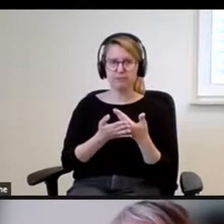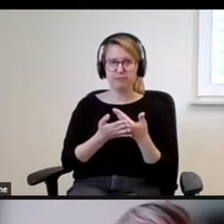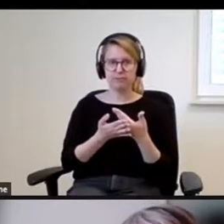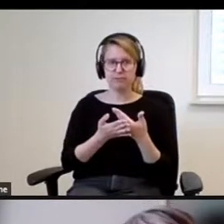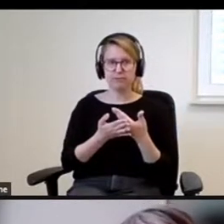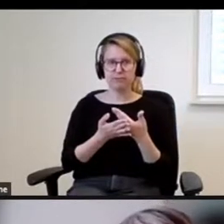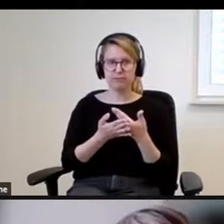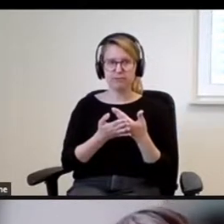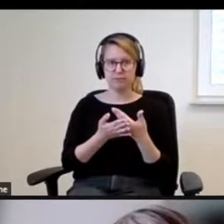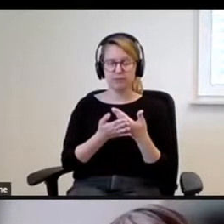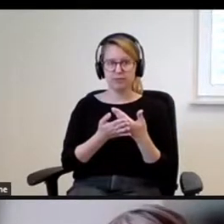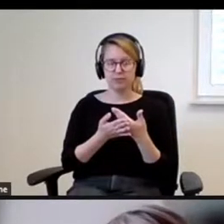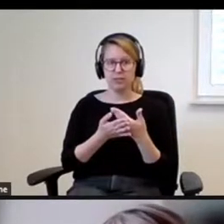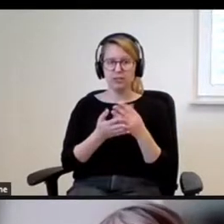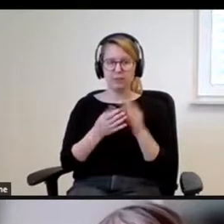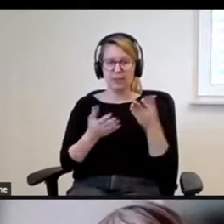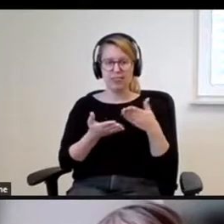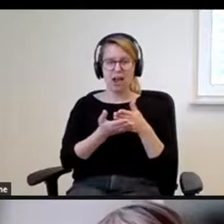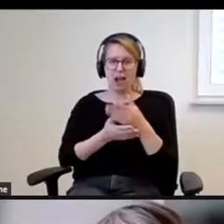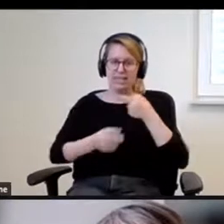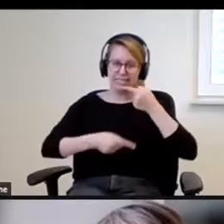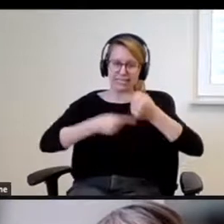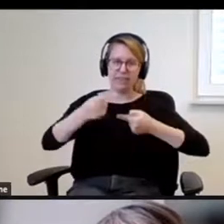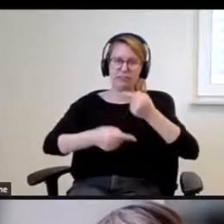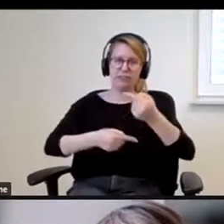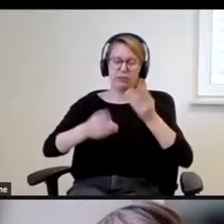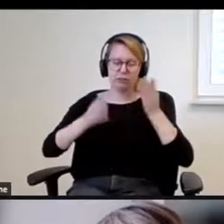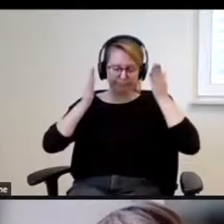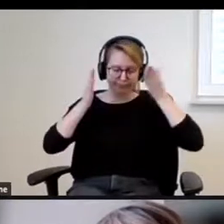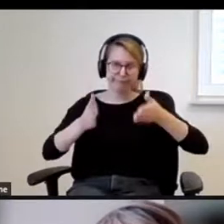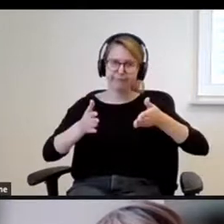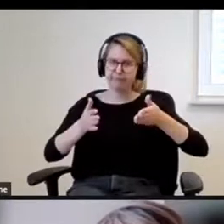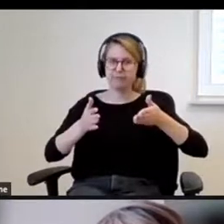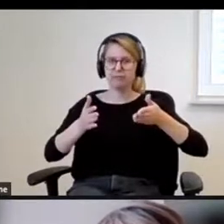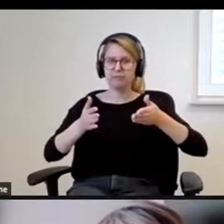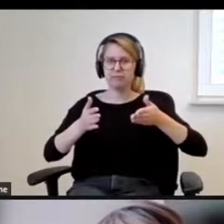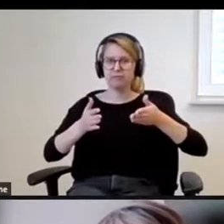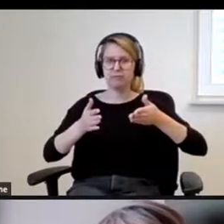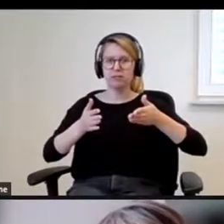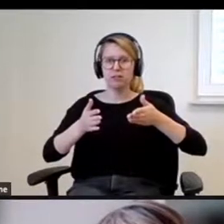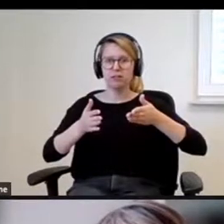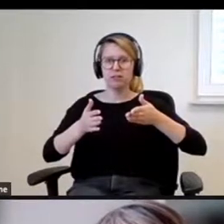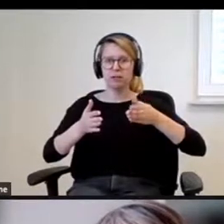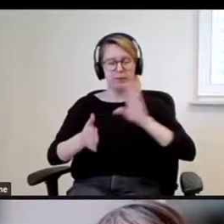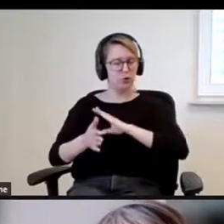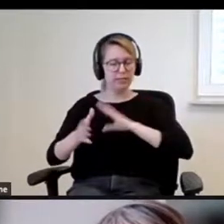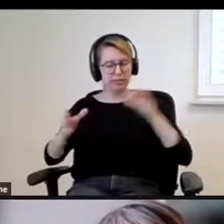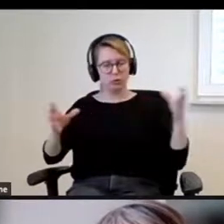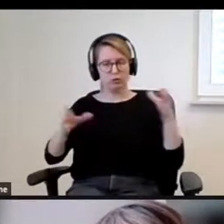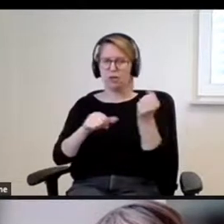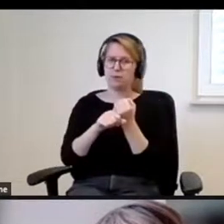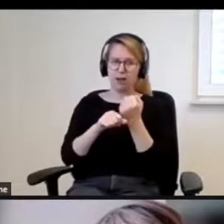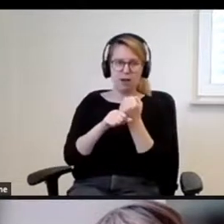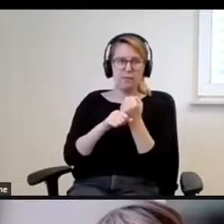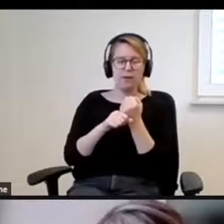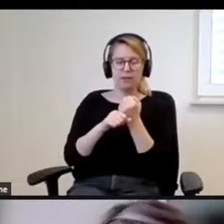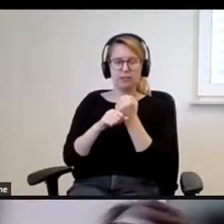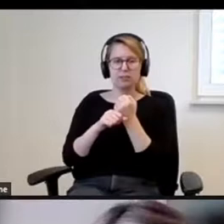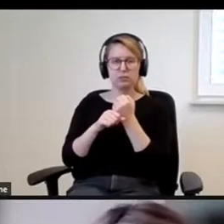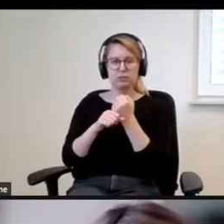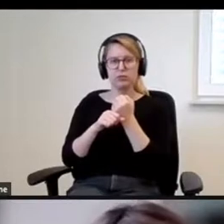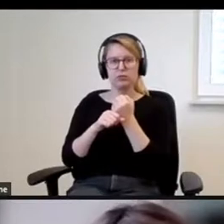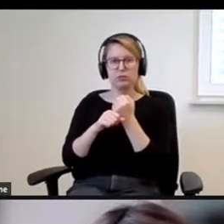de pratiquement tous les cibles avec un groupe d'amis. Et je vais un petit peu partout, au Parlement européen, je